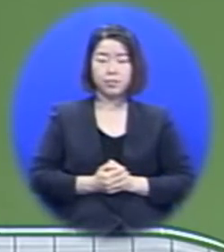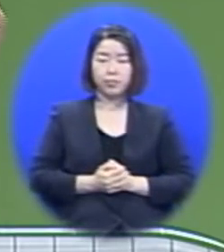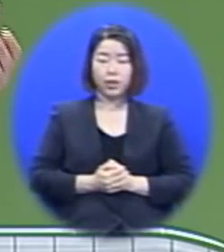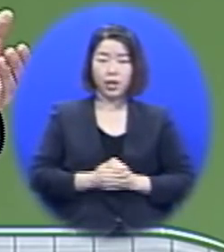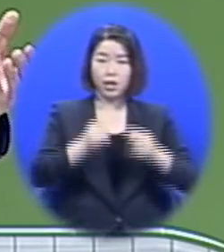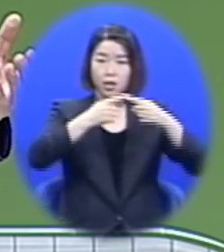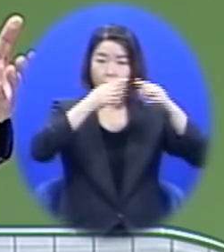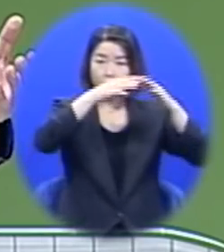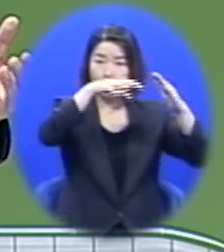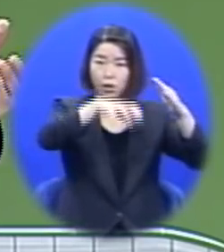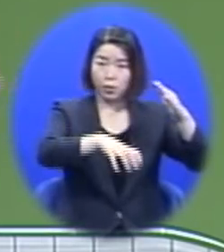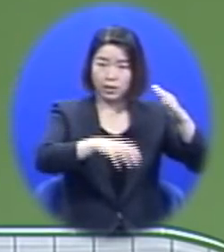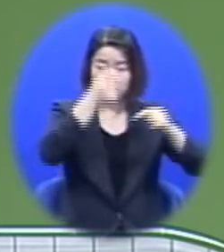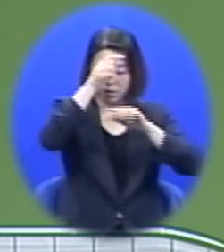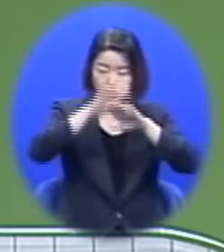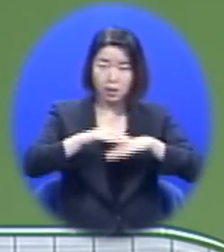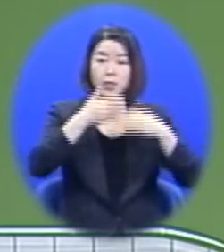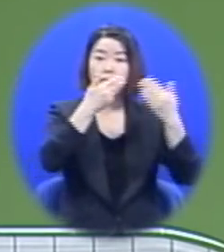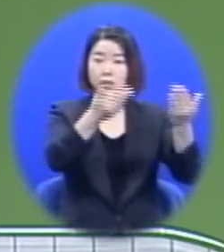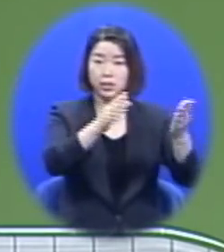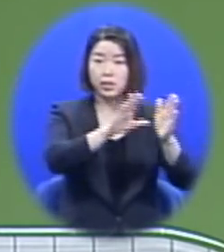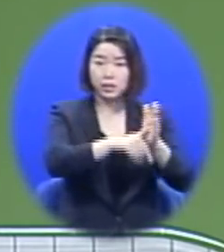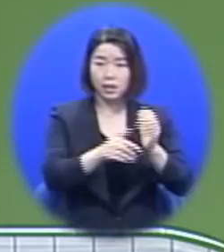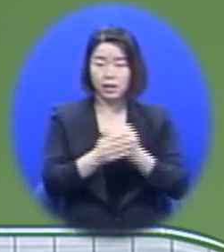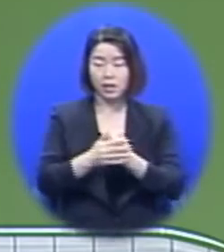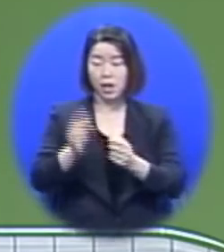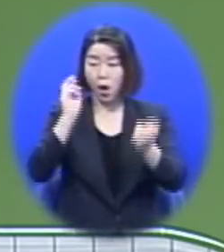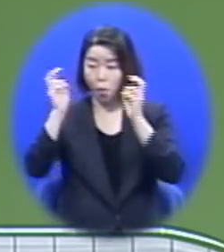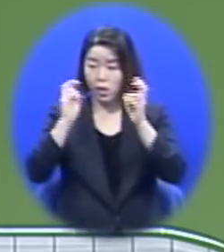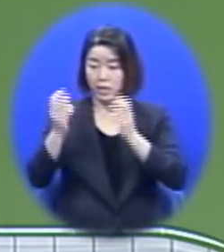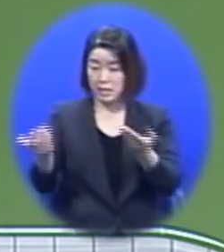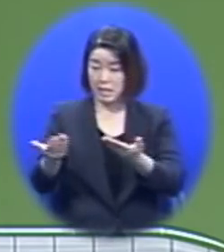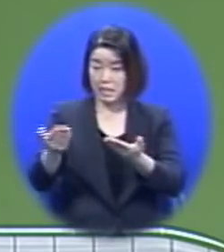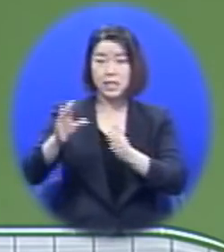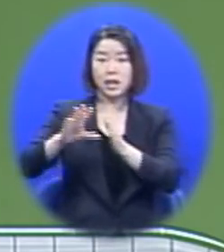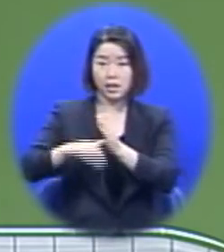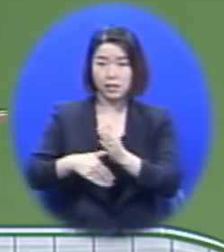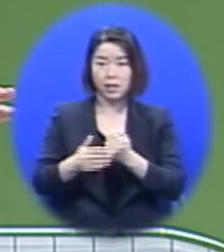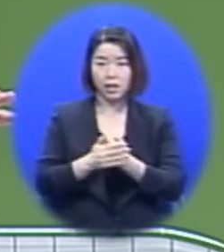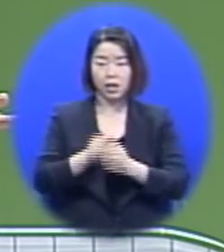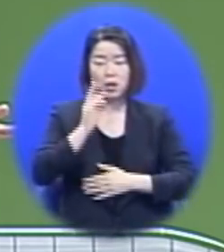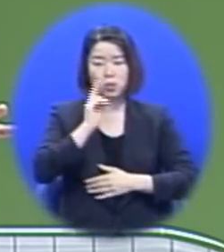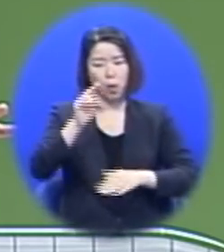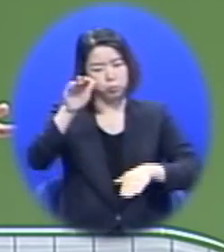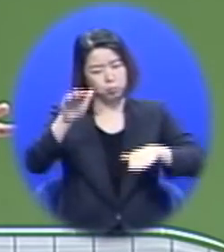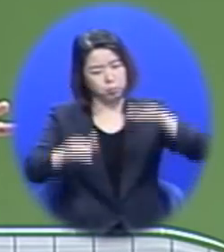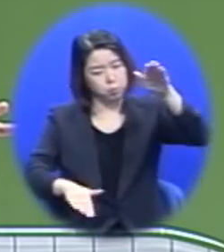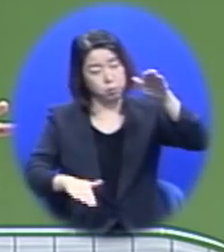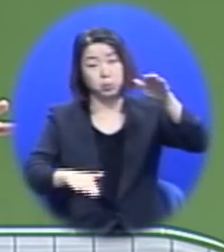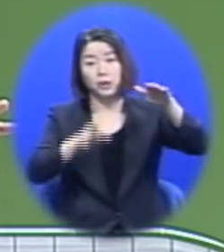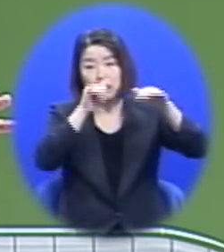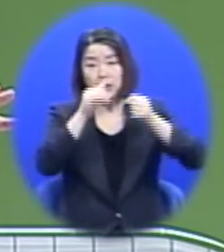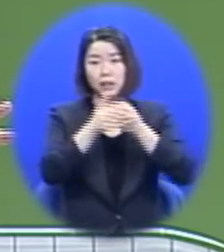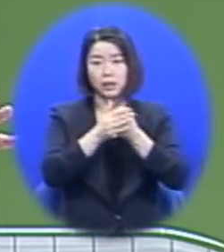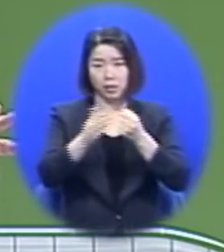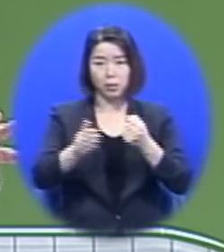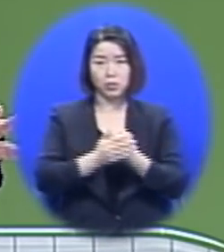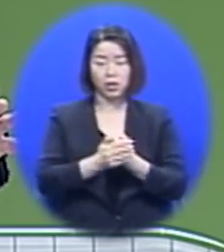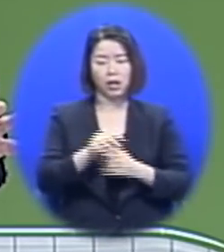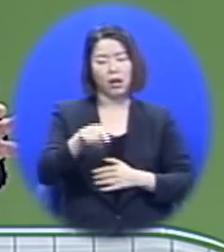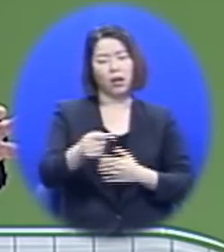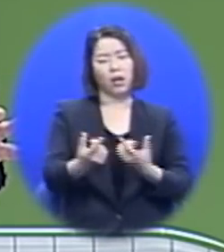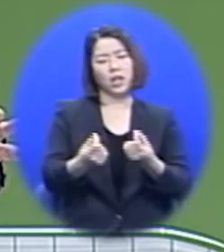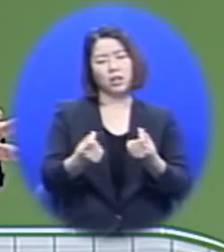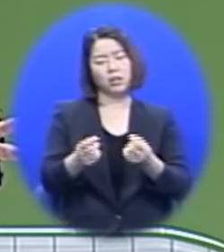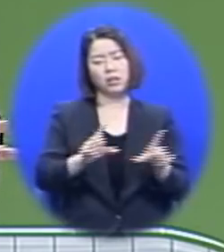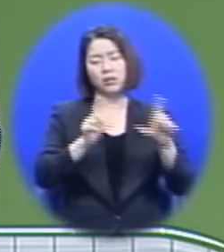교회 와서 예배드릴 때, 회사에서 직장생활할 때 너무 차이가 많이 나서 이렇게 살면